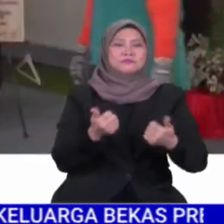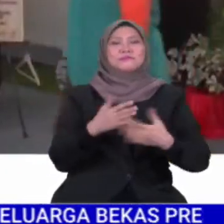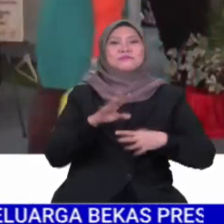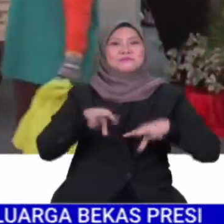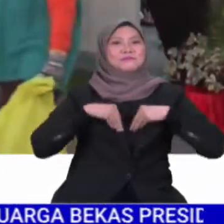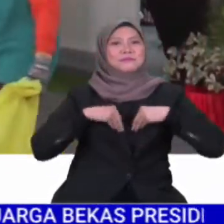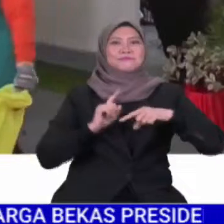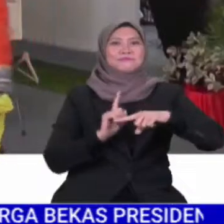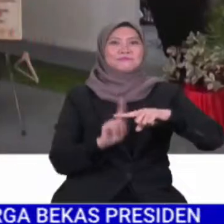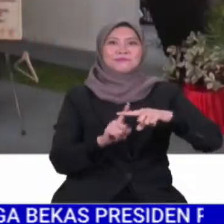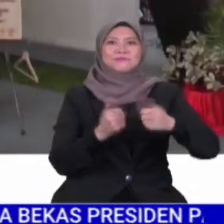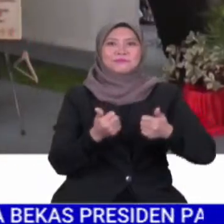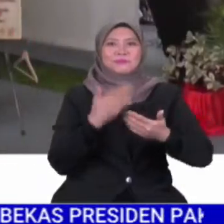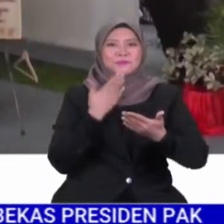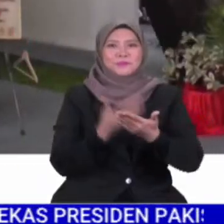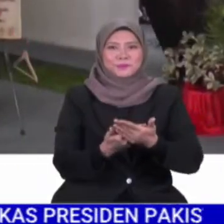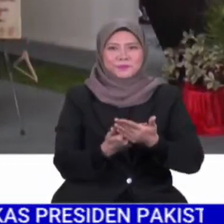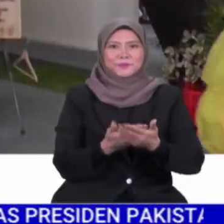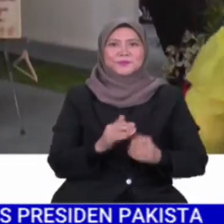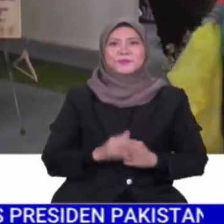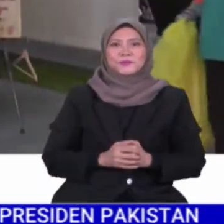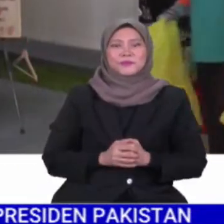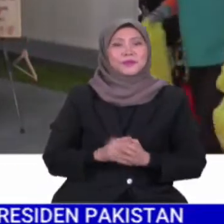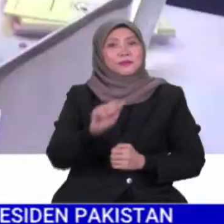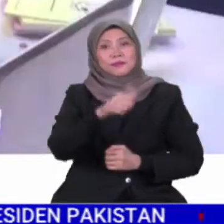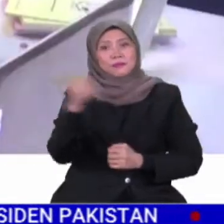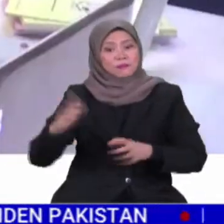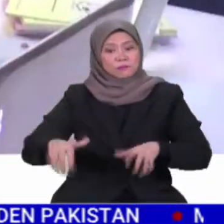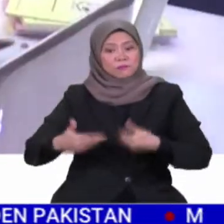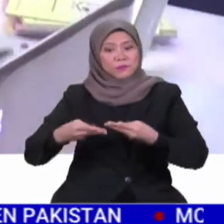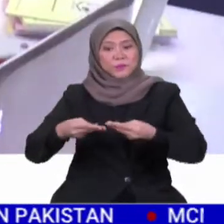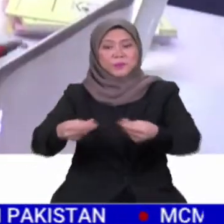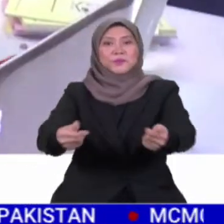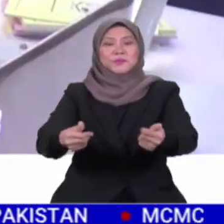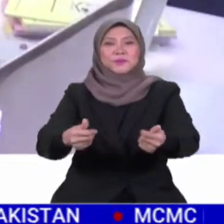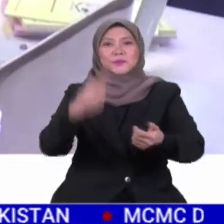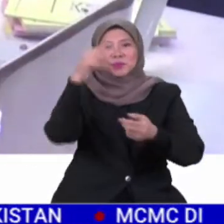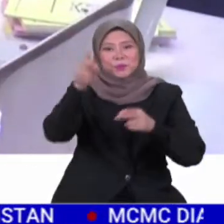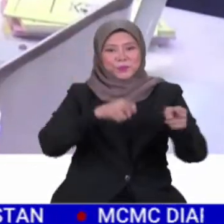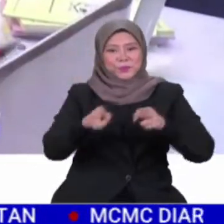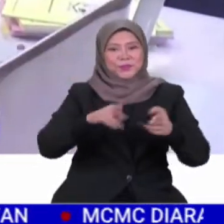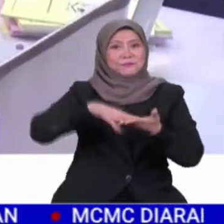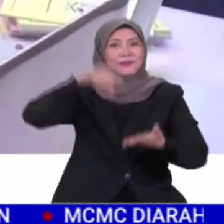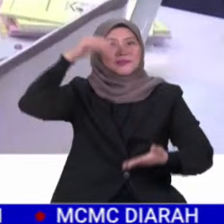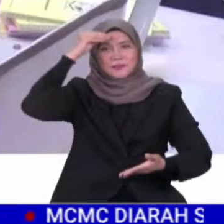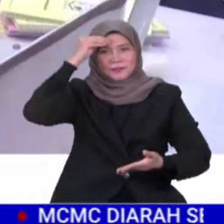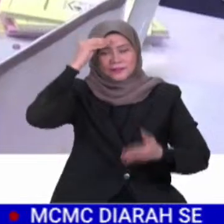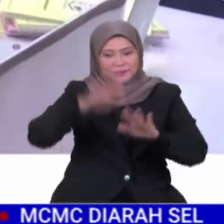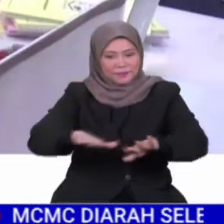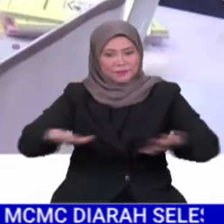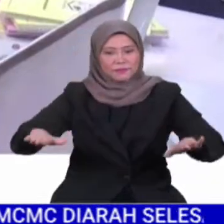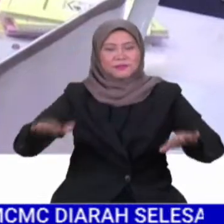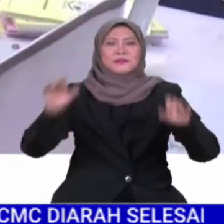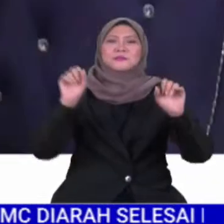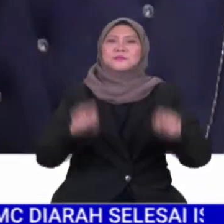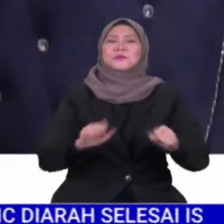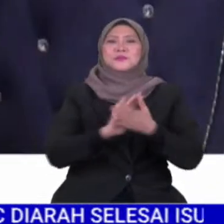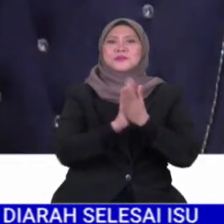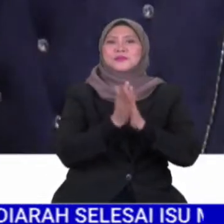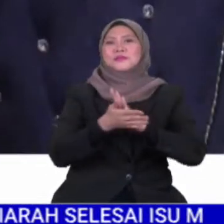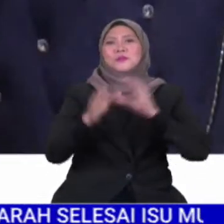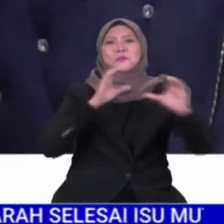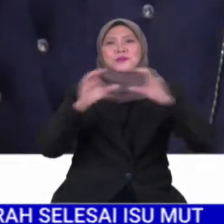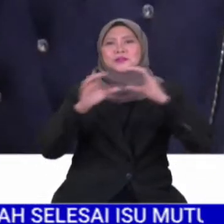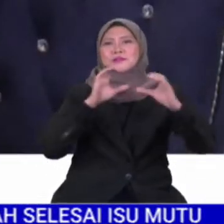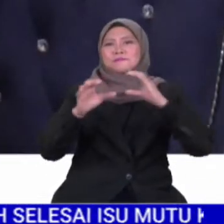yang bakal dilaksanakan. Selain dapat melancarkan urusan pembelajaran anak-anak, ia juga dapat menjadi